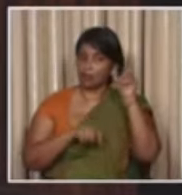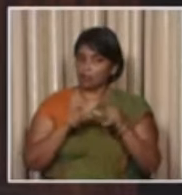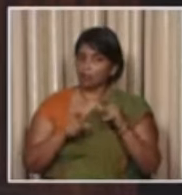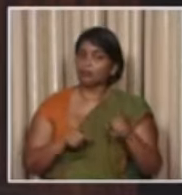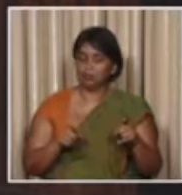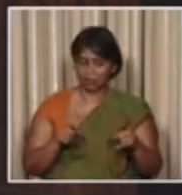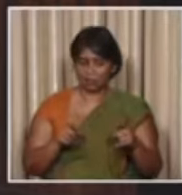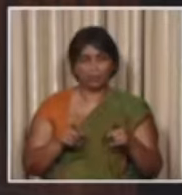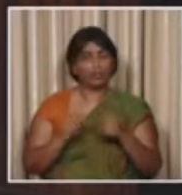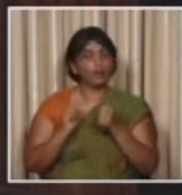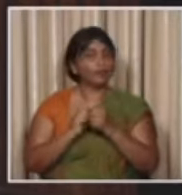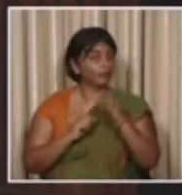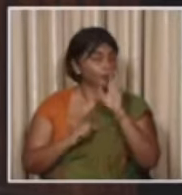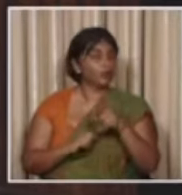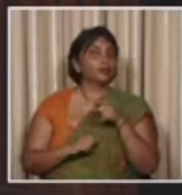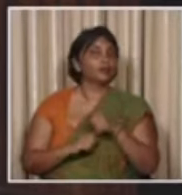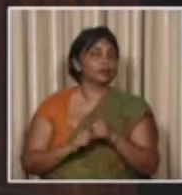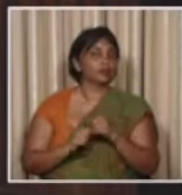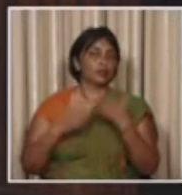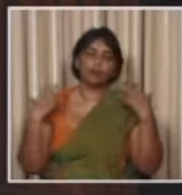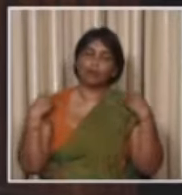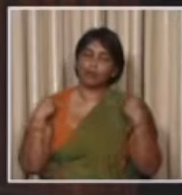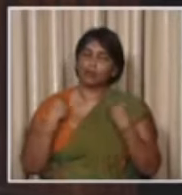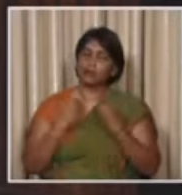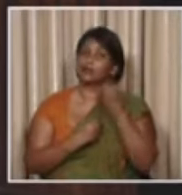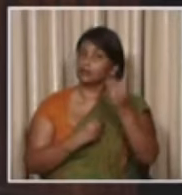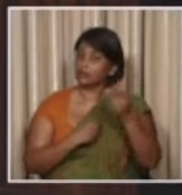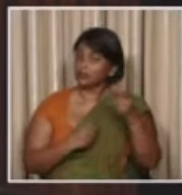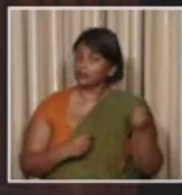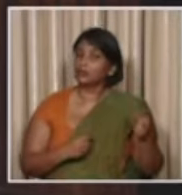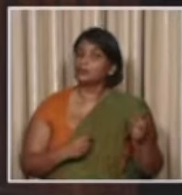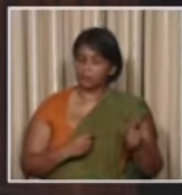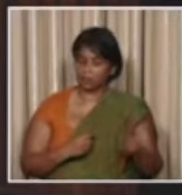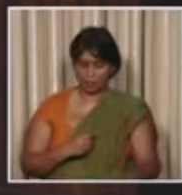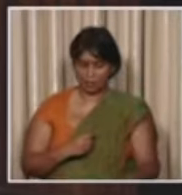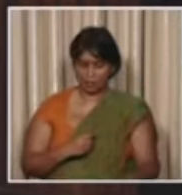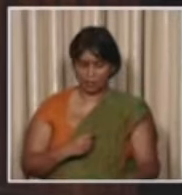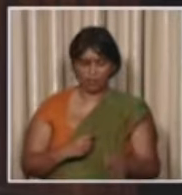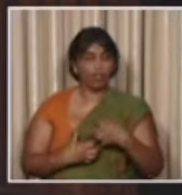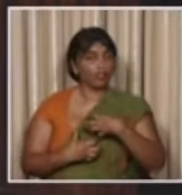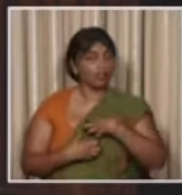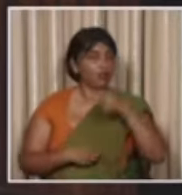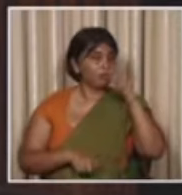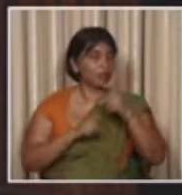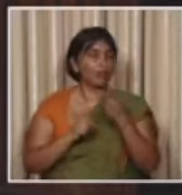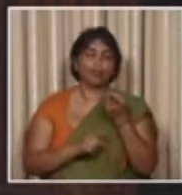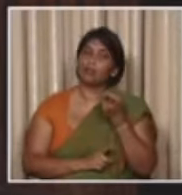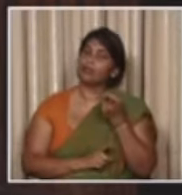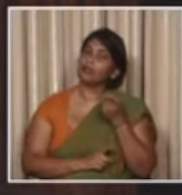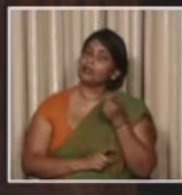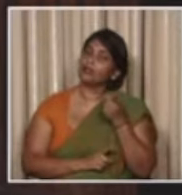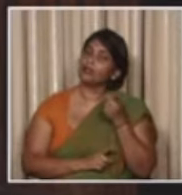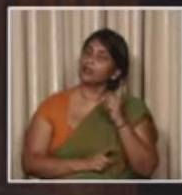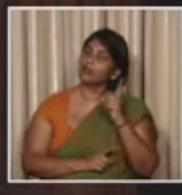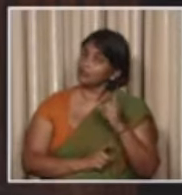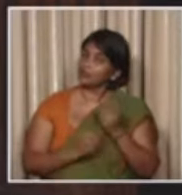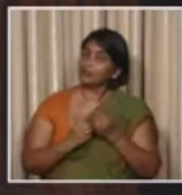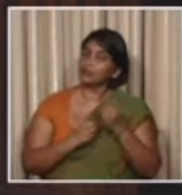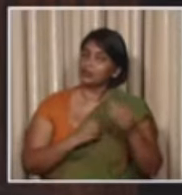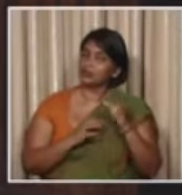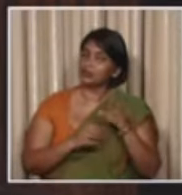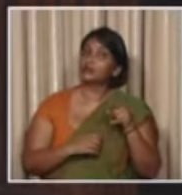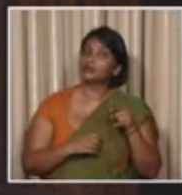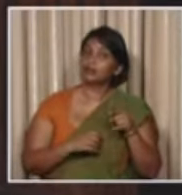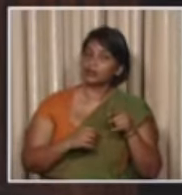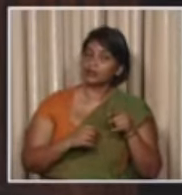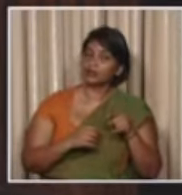ඉන්නවා. මේ වැඩේ කරලා මේ පාසිකුරාණ බින්දිතයන්ට ඒ දුක් විඳින අයට දඬු බොහොම ස්තුතියි මන්තුමා. අවශ්‍ය කටයුතු කරලා